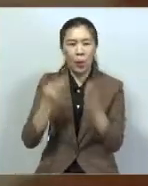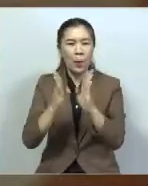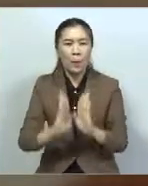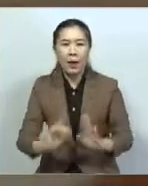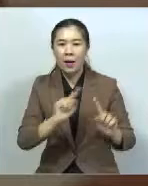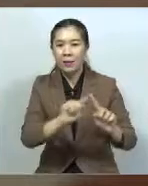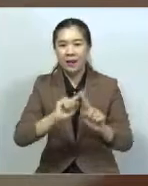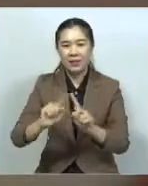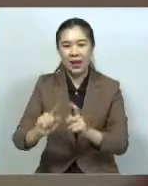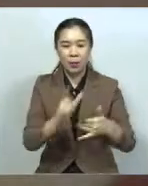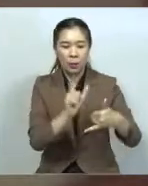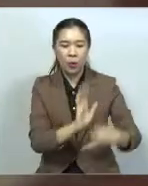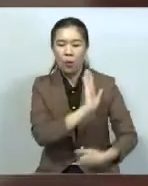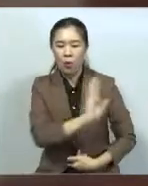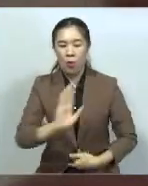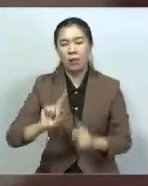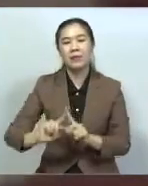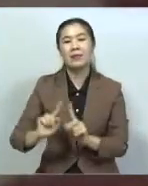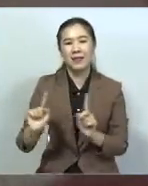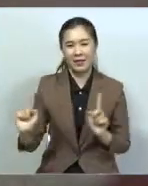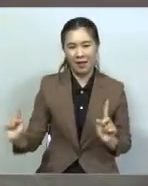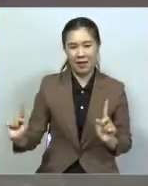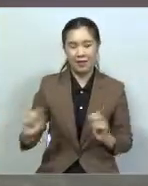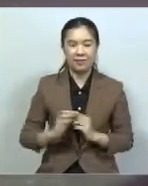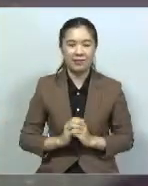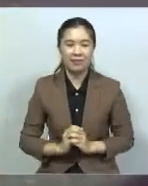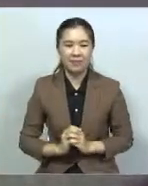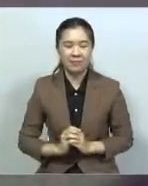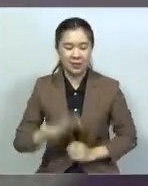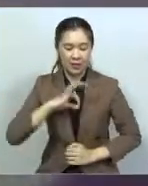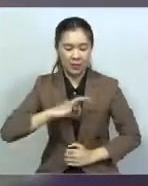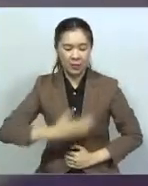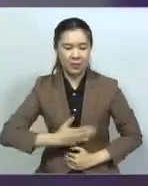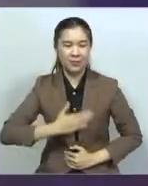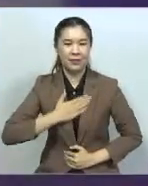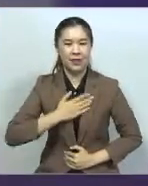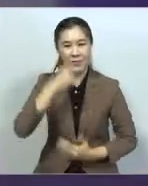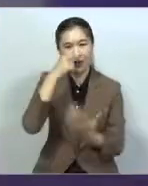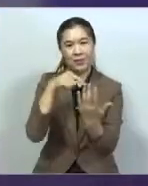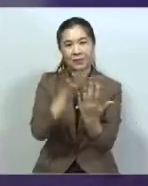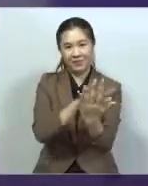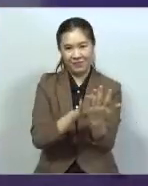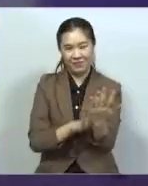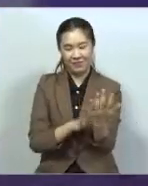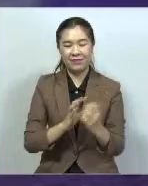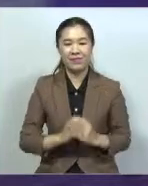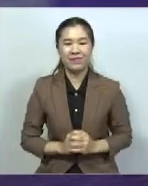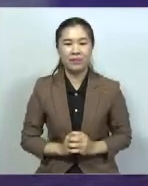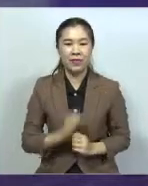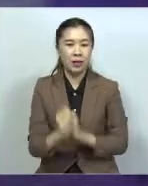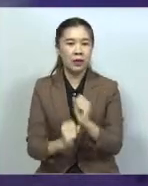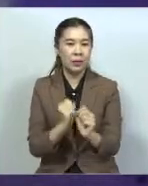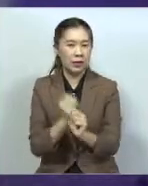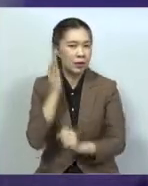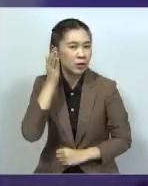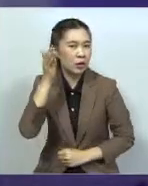แบบแผนที่มีเอกลักษณ์เป็นของตนเองและเป็นเครื่องแสดงความภาคภูมิใจของประเทศในปีต่อ